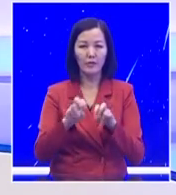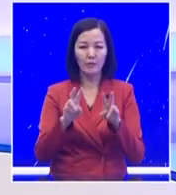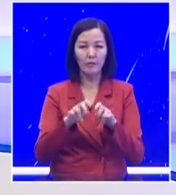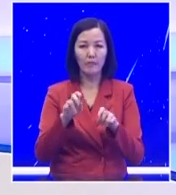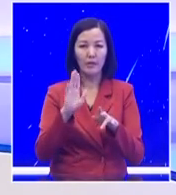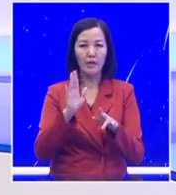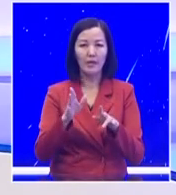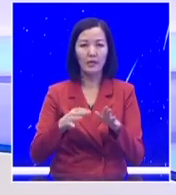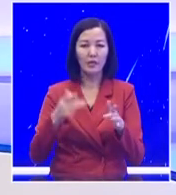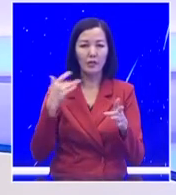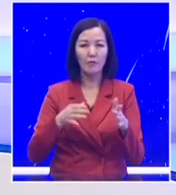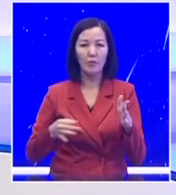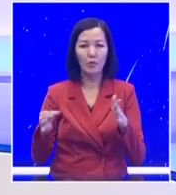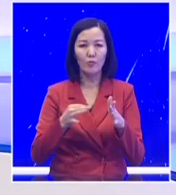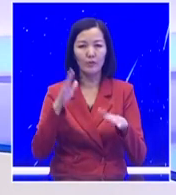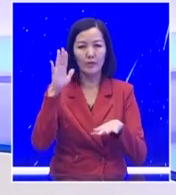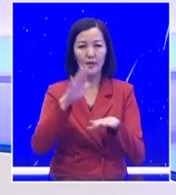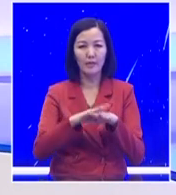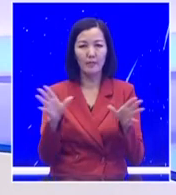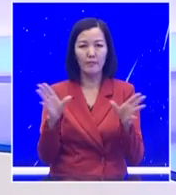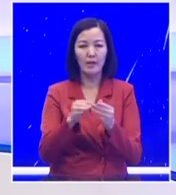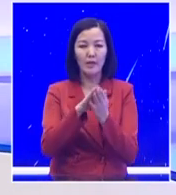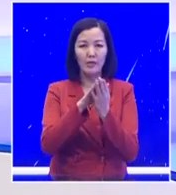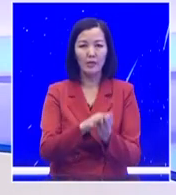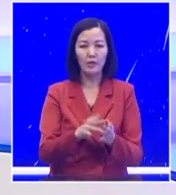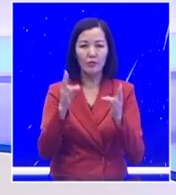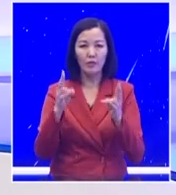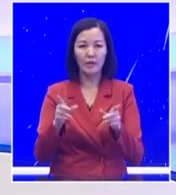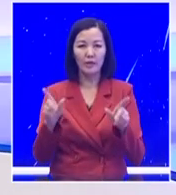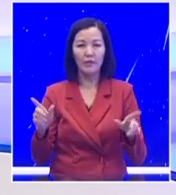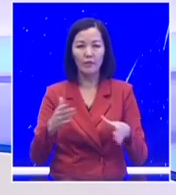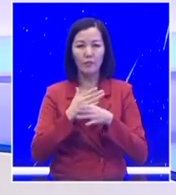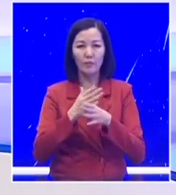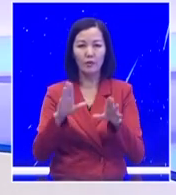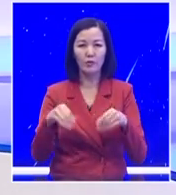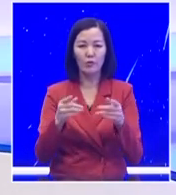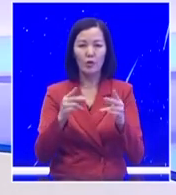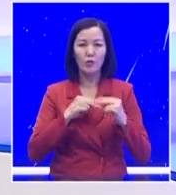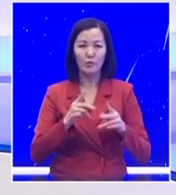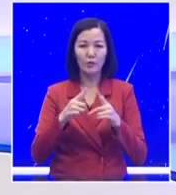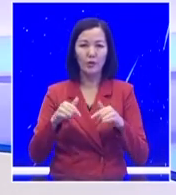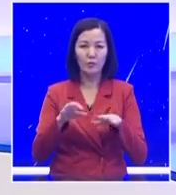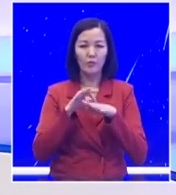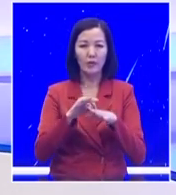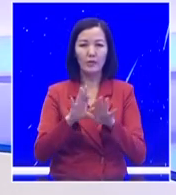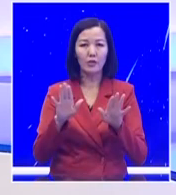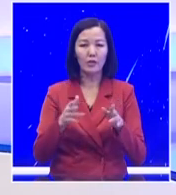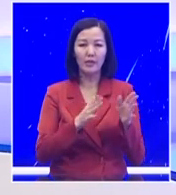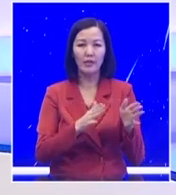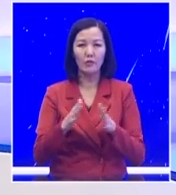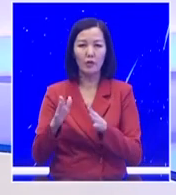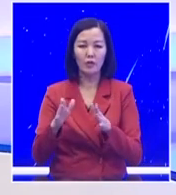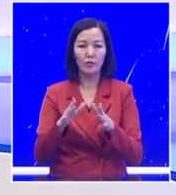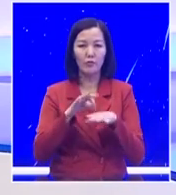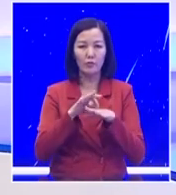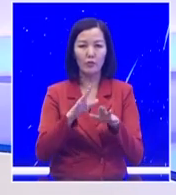облысы әкімімен бірлесіп, қаза болғандарды жерлеу, зардап шеккендерге көмектесу жұмыстарын ұйымдастырады. Сондай-ақ жағдайды тұрақтандырумен